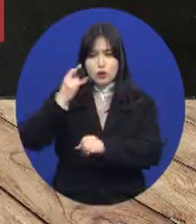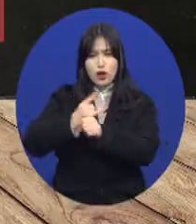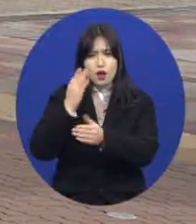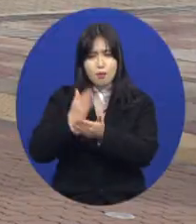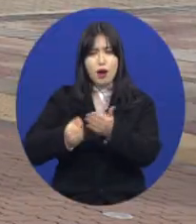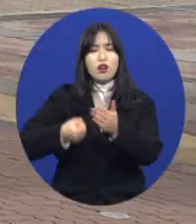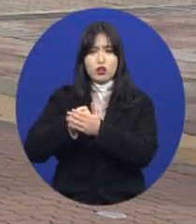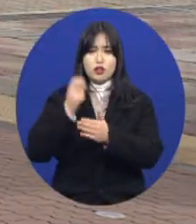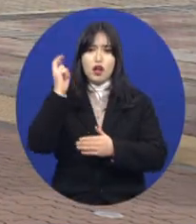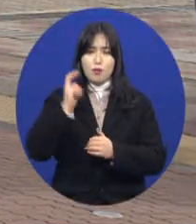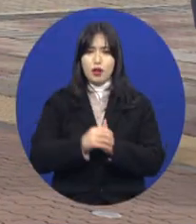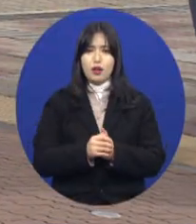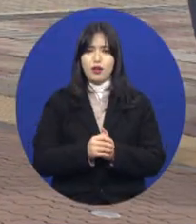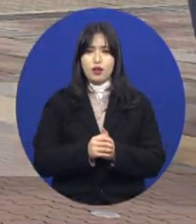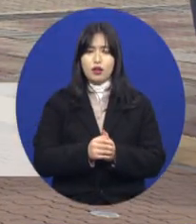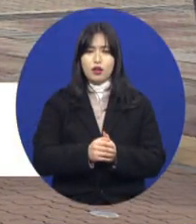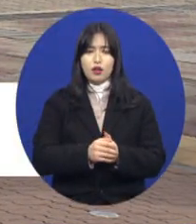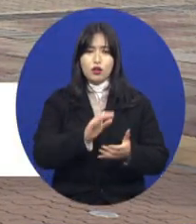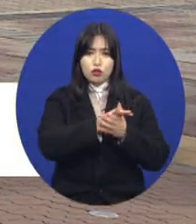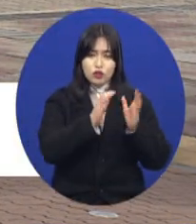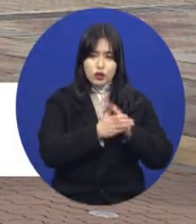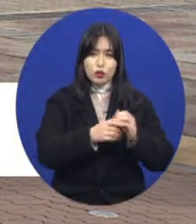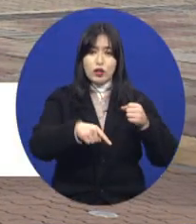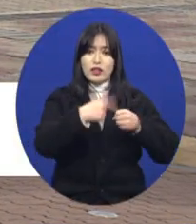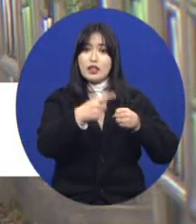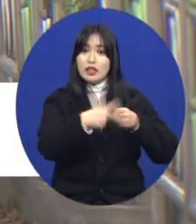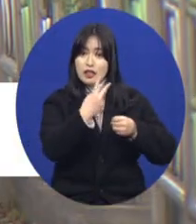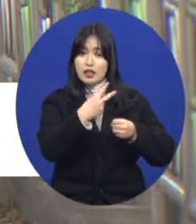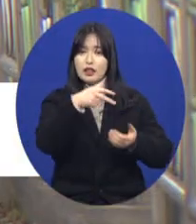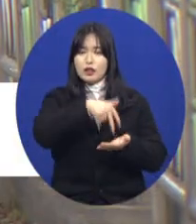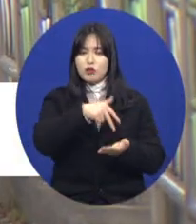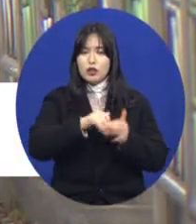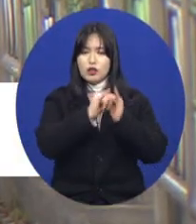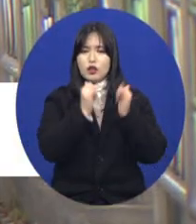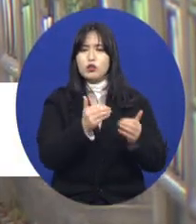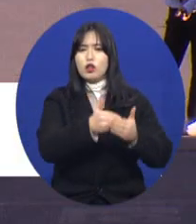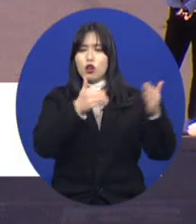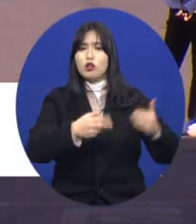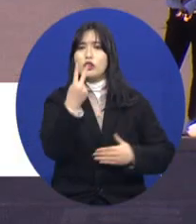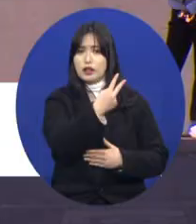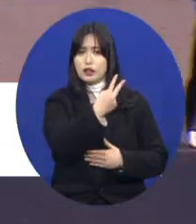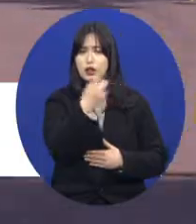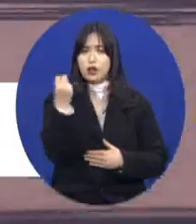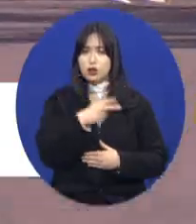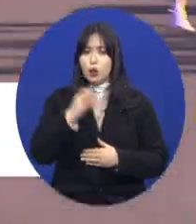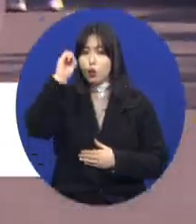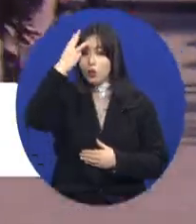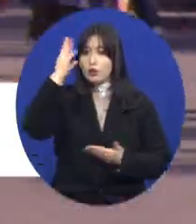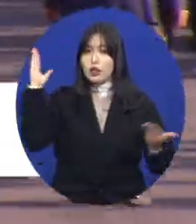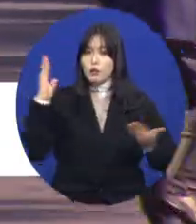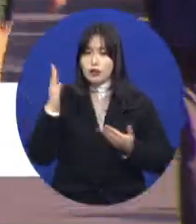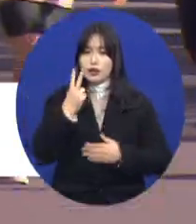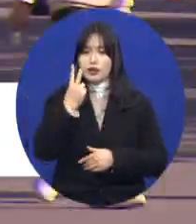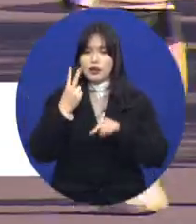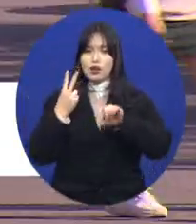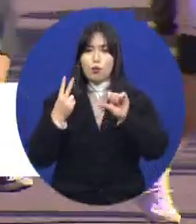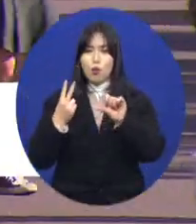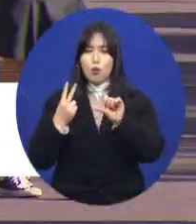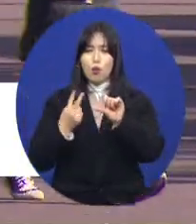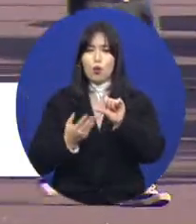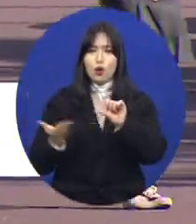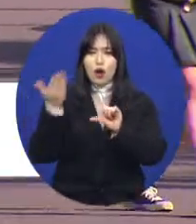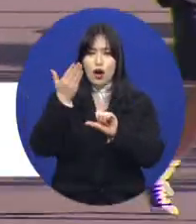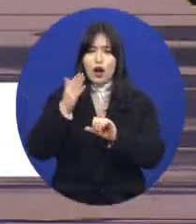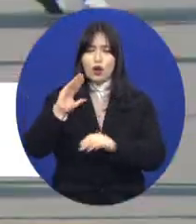됩니다 유치원과 초등학교 1 2학년 은 사회적 거리두기 2단계까지 고 3 학생은 2.5 단계까지